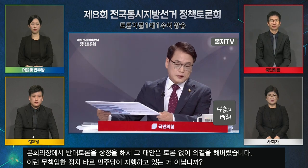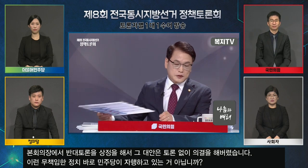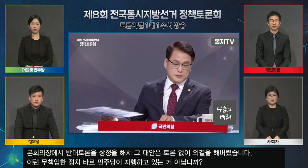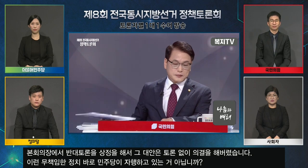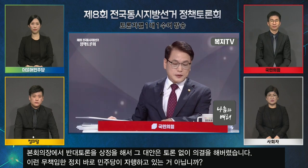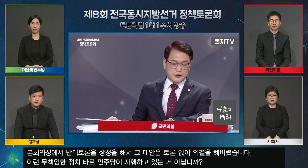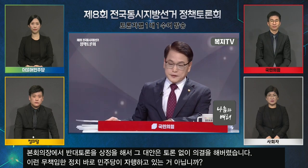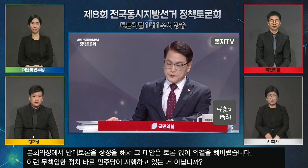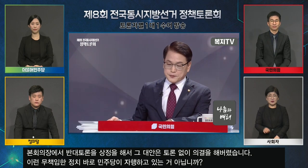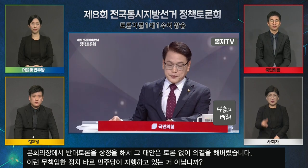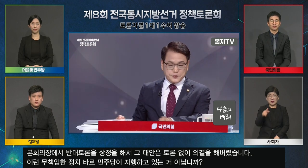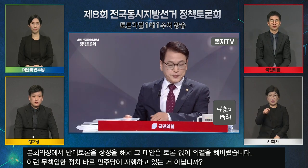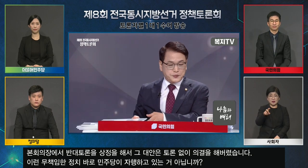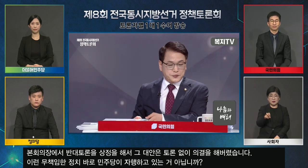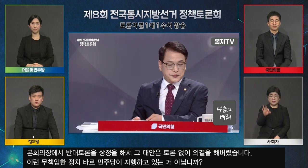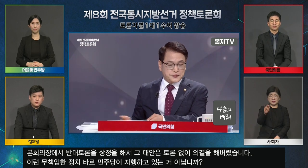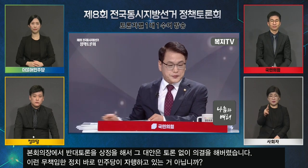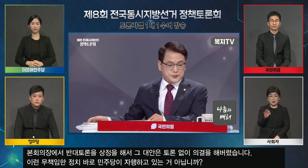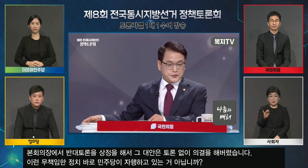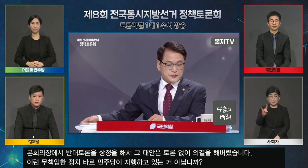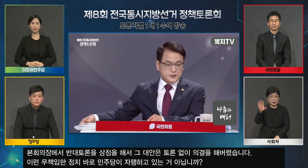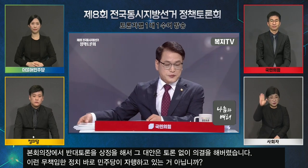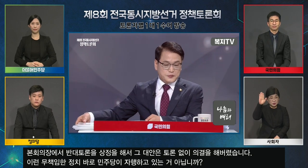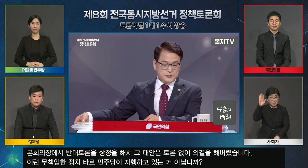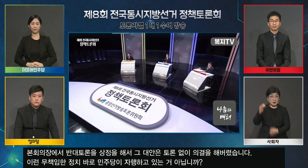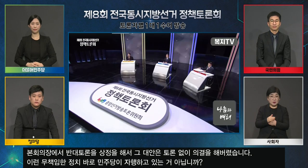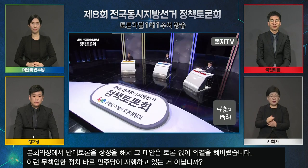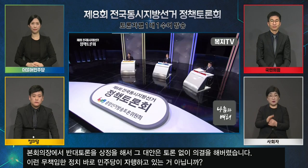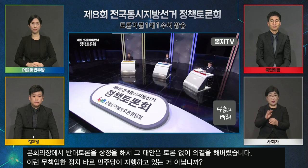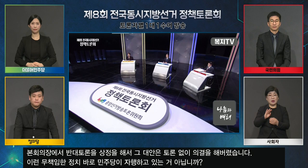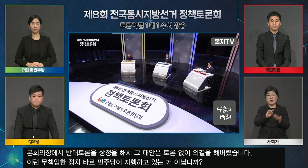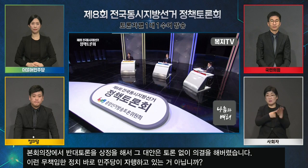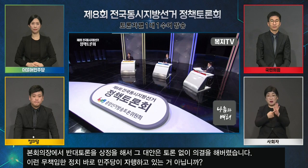네, 김영배 의원께서 손을 들어주셨습니다. 발언 기회들이전에.